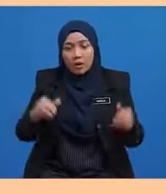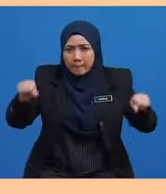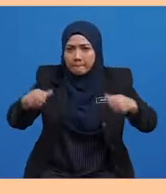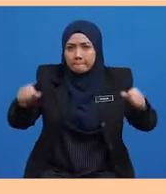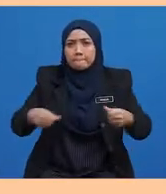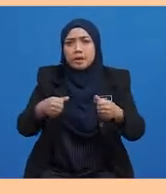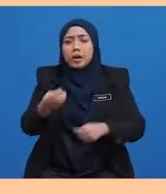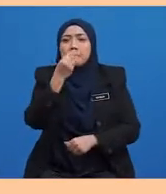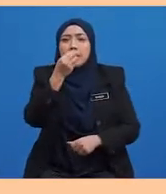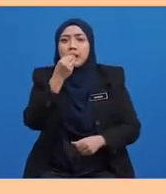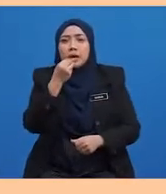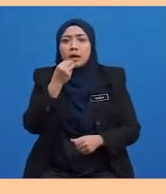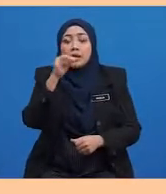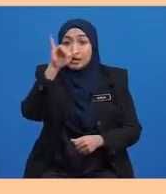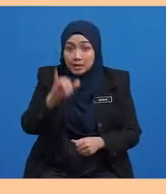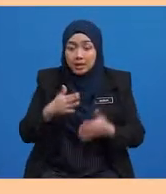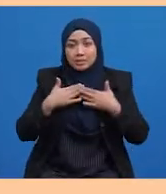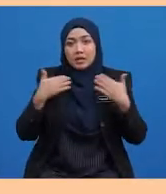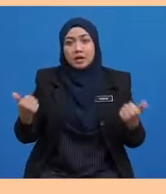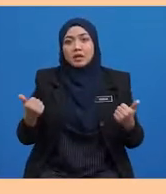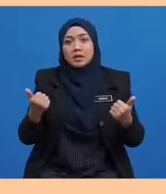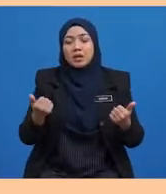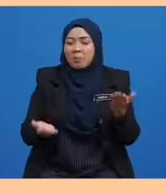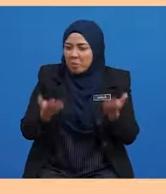kemungkinan sahaja jisim badan akan menambah.